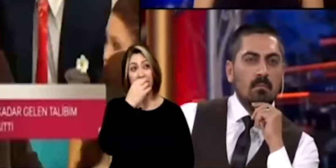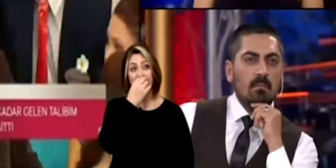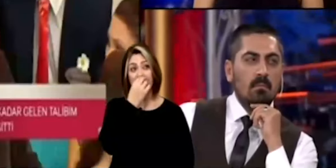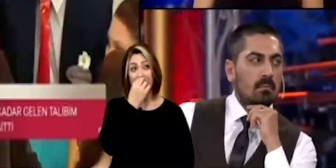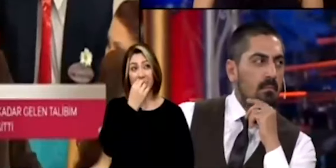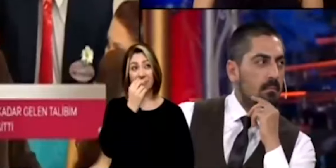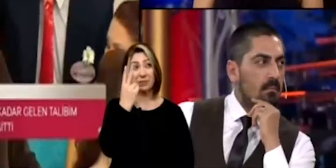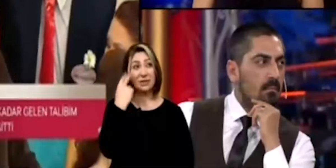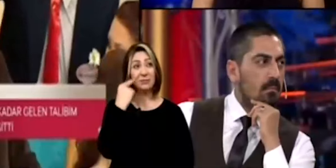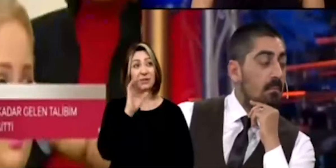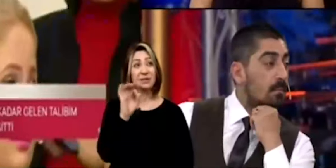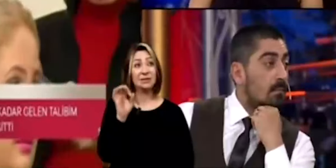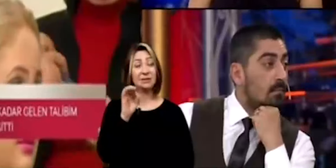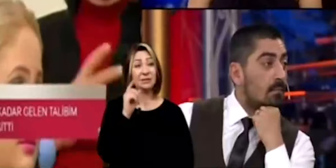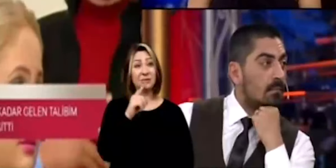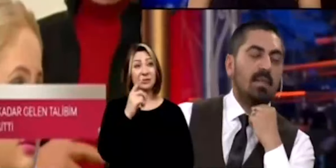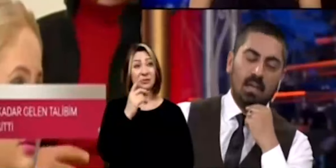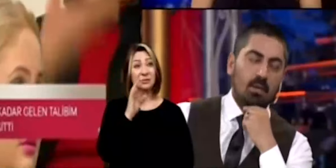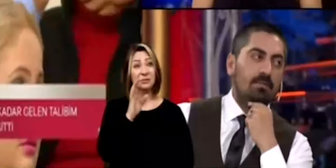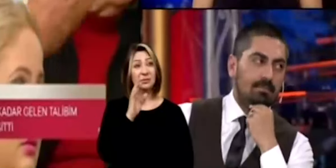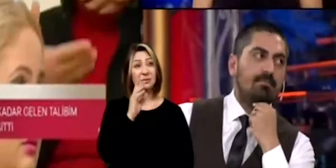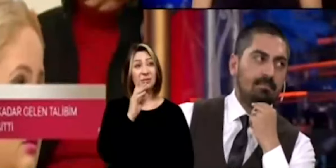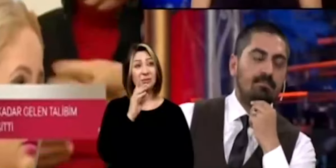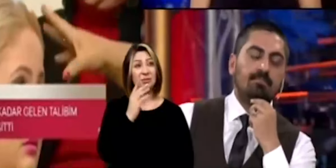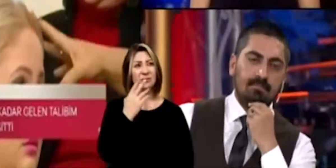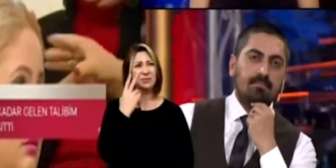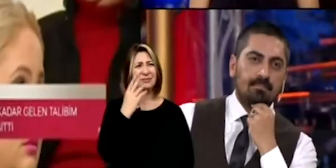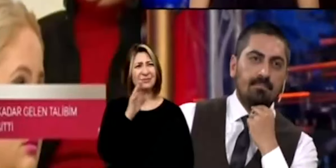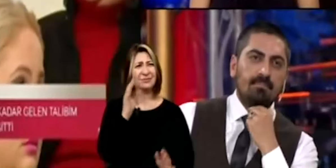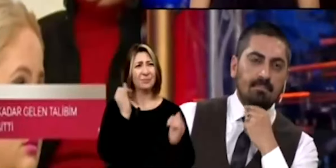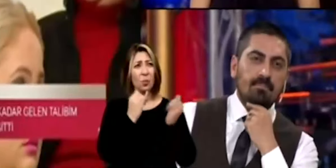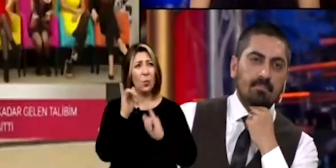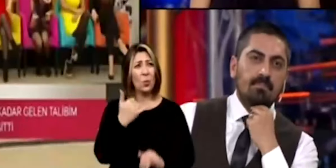Beyefendi, ay kendi aşkım. Ay temizlerim, sen kimsin? Bir şey rica. Lütfen.